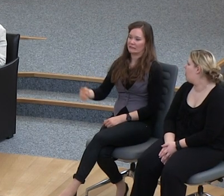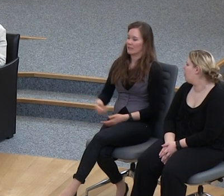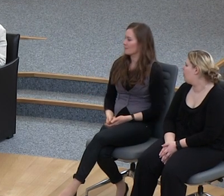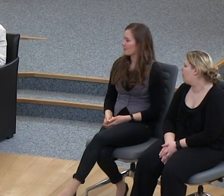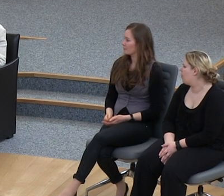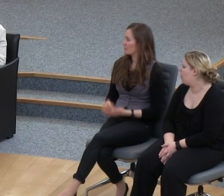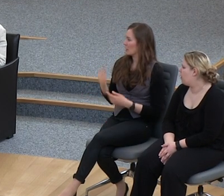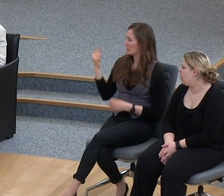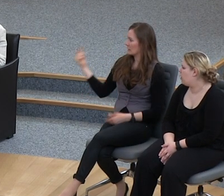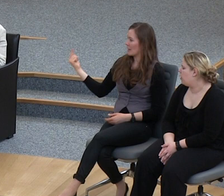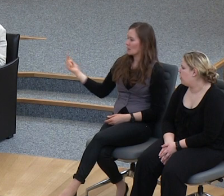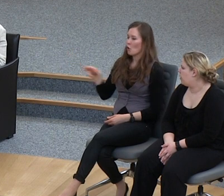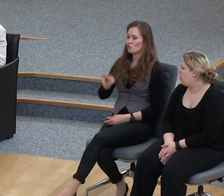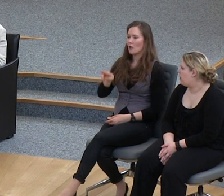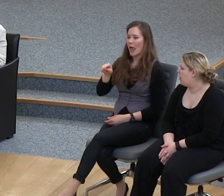Die